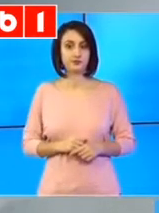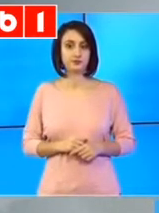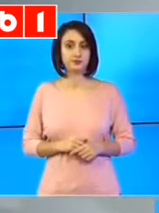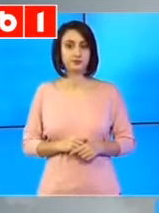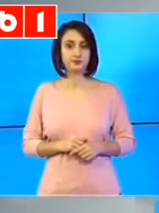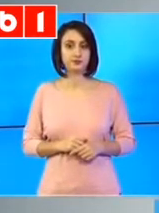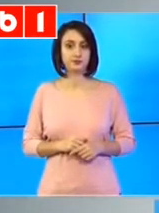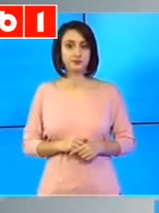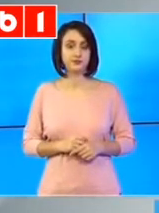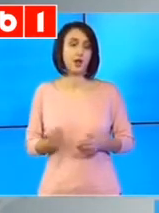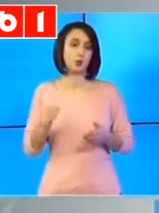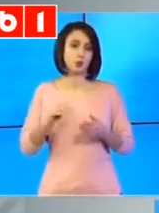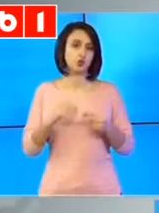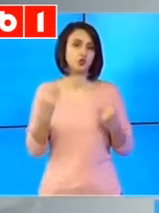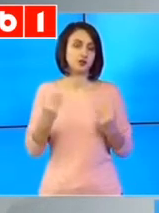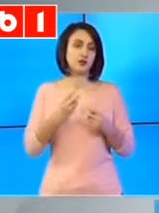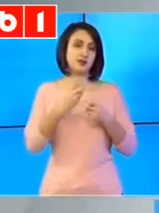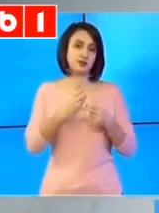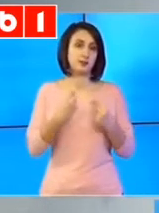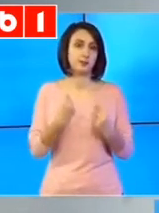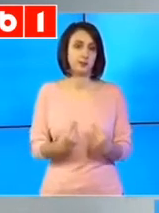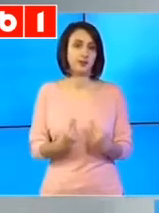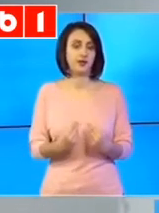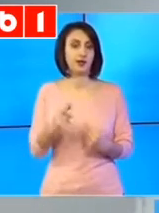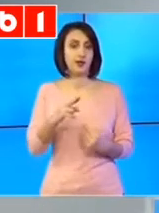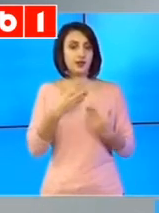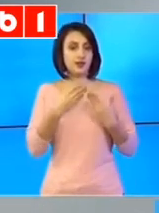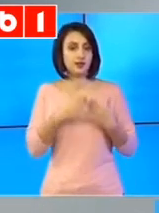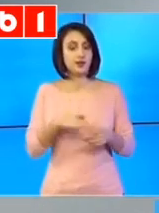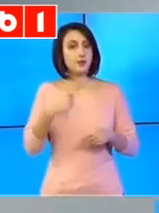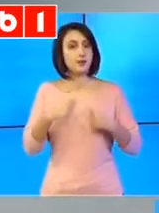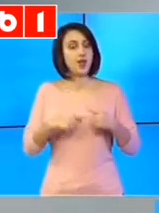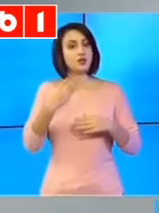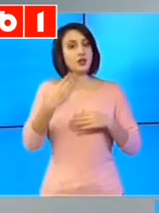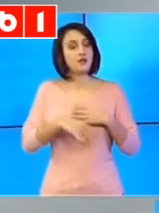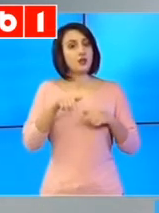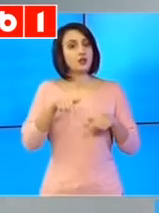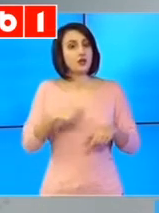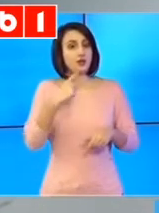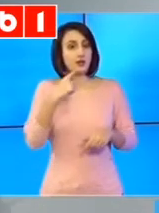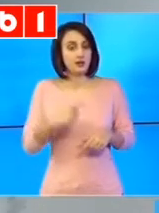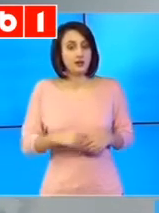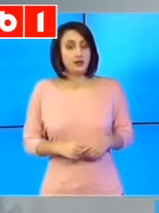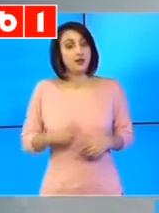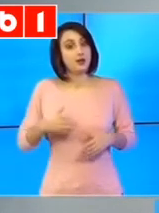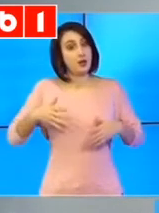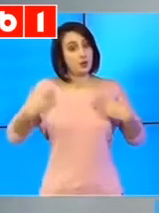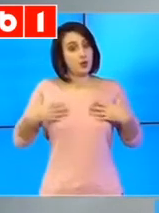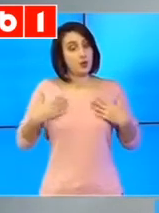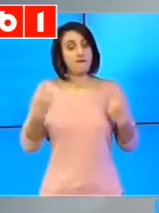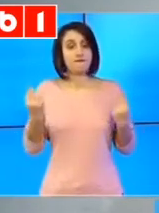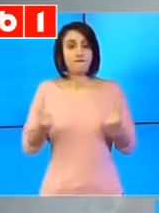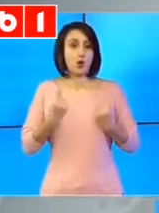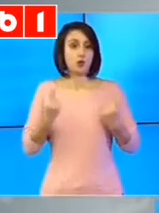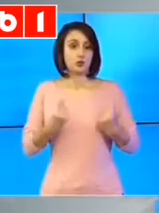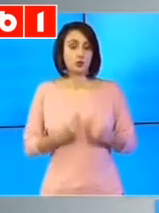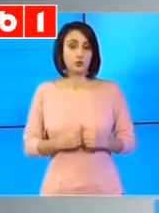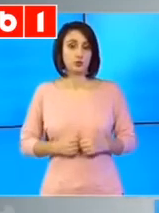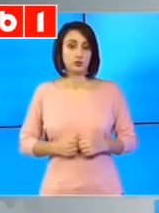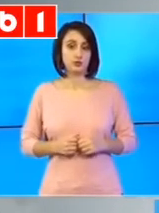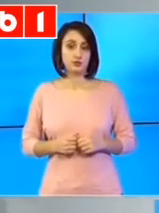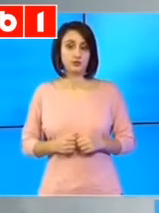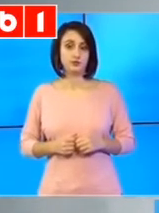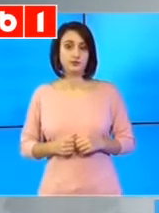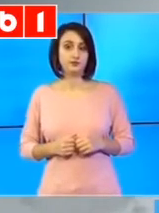amenaja ceva ca să stăm cât de cât decenți. Se redeschid piețele de la finalul acestei săptămâni? Ne-am bucurat enorm